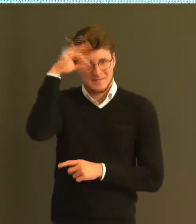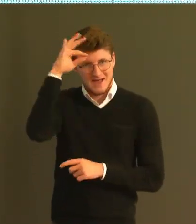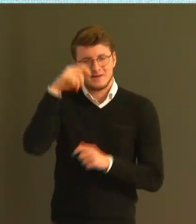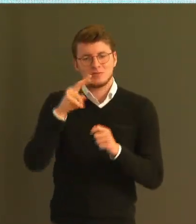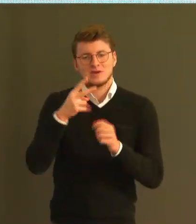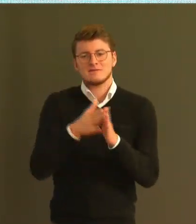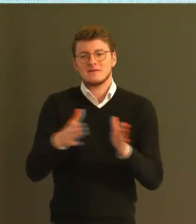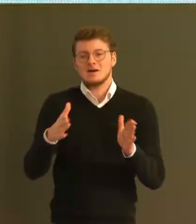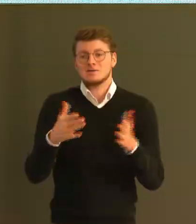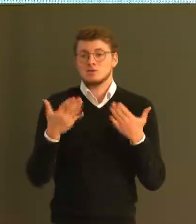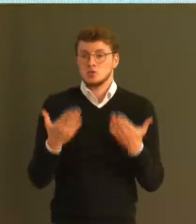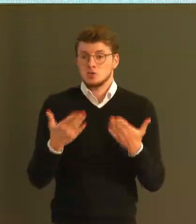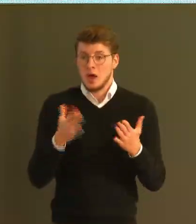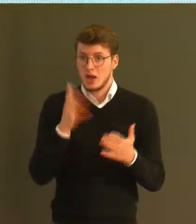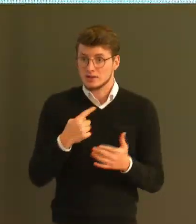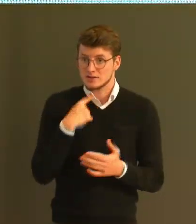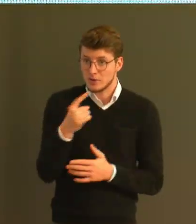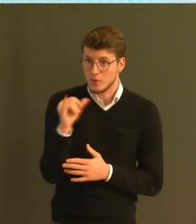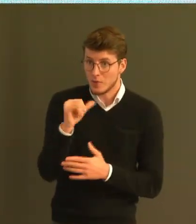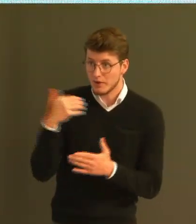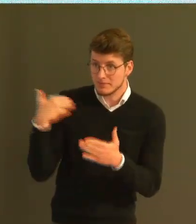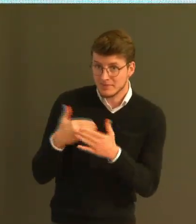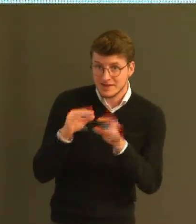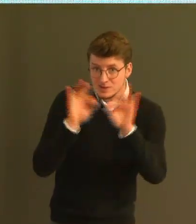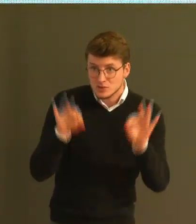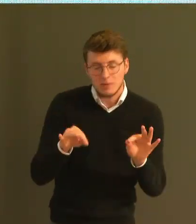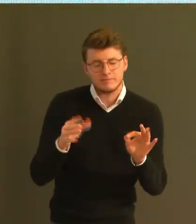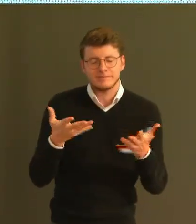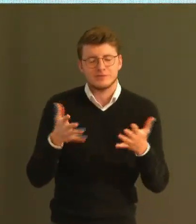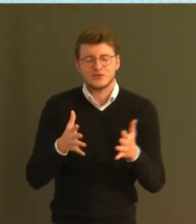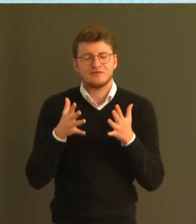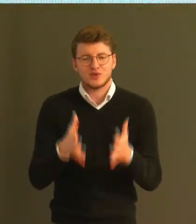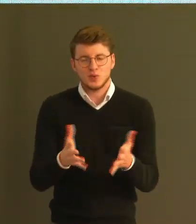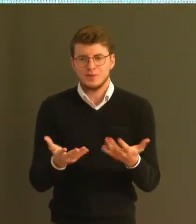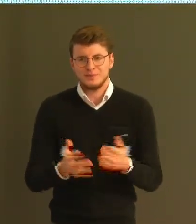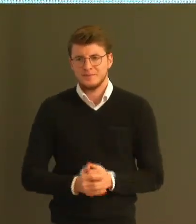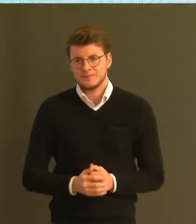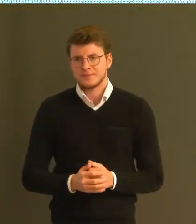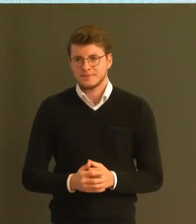optimiste vous êtes ouvre deux impacts